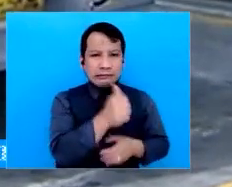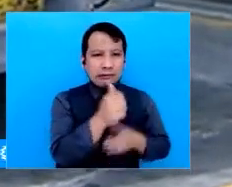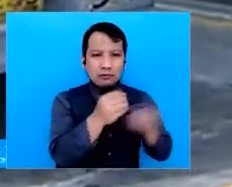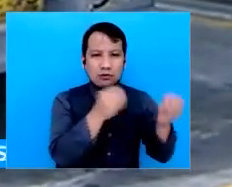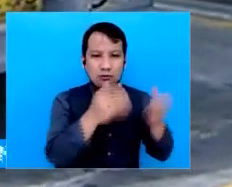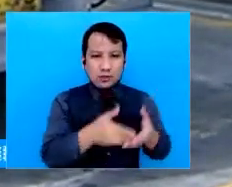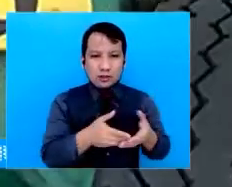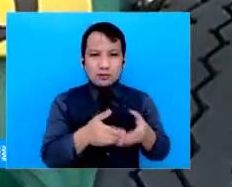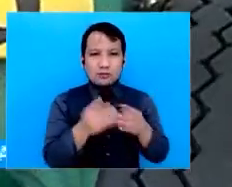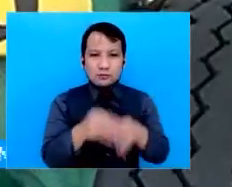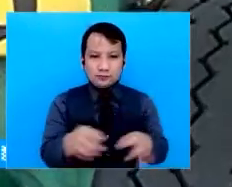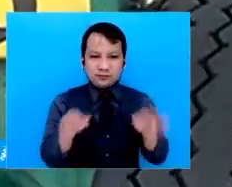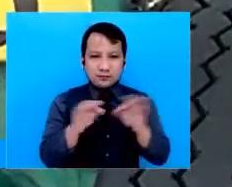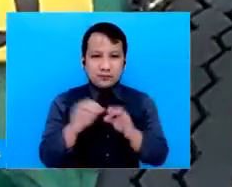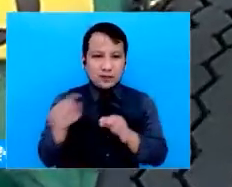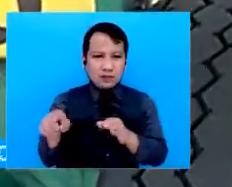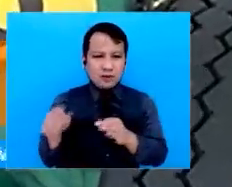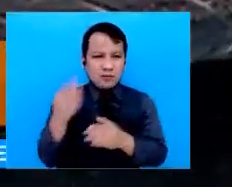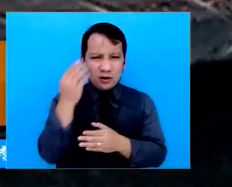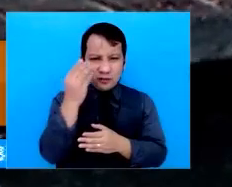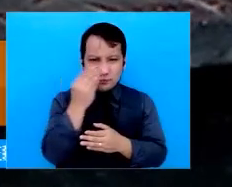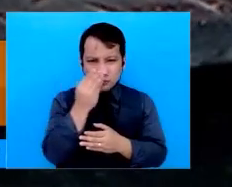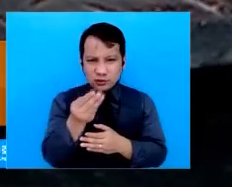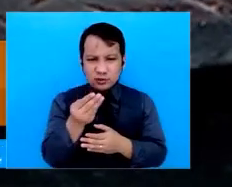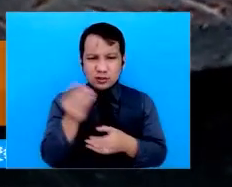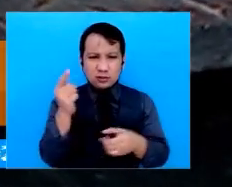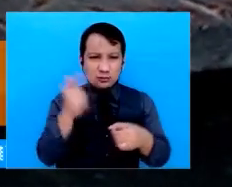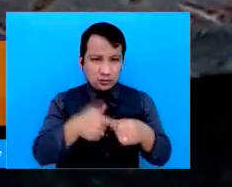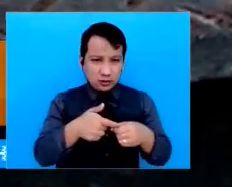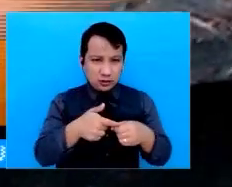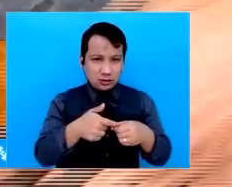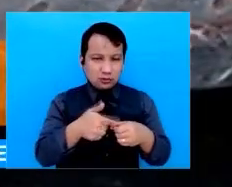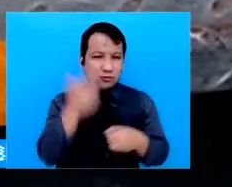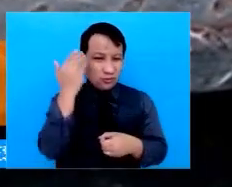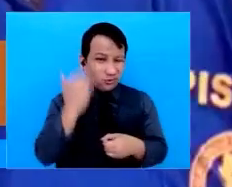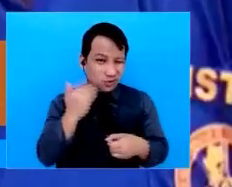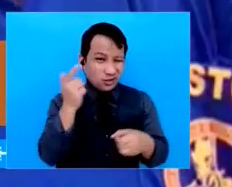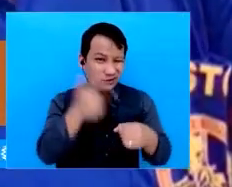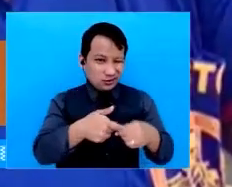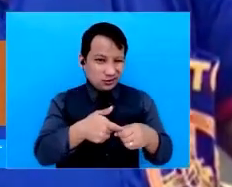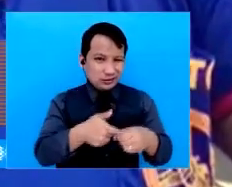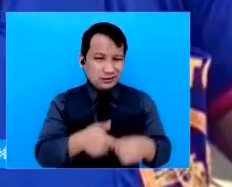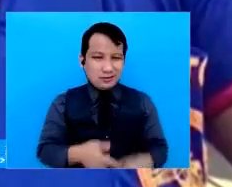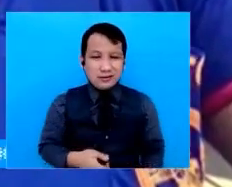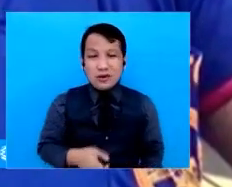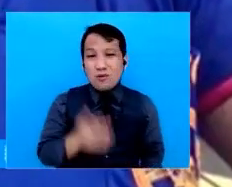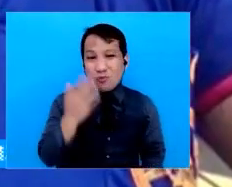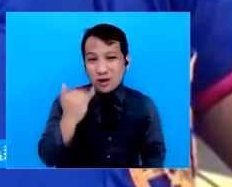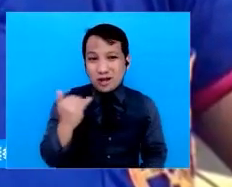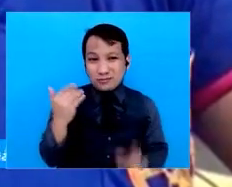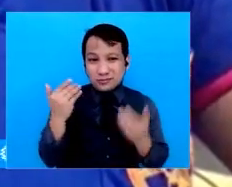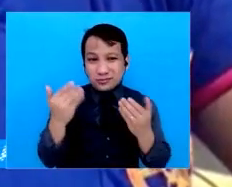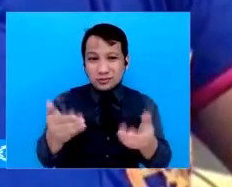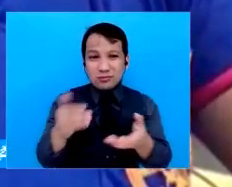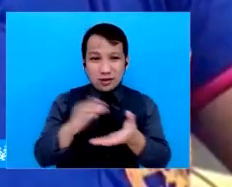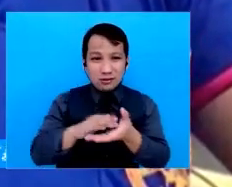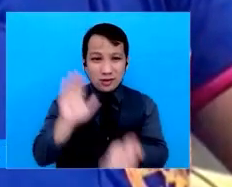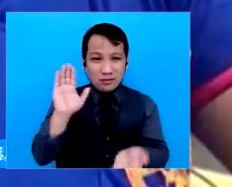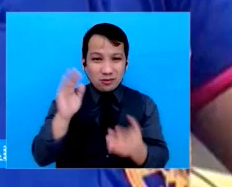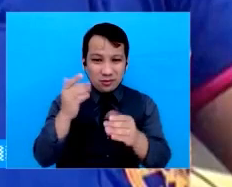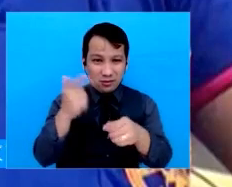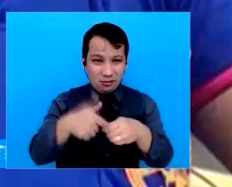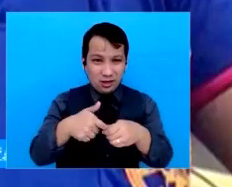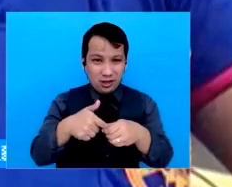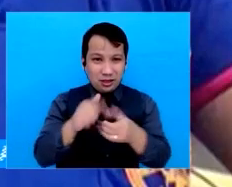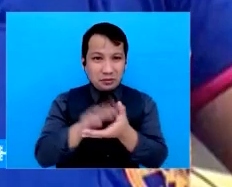tutuusin din daw, kakarampot lang ang ibinigay na fuel subsidy. Hindi sasapat, ano, lalo na kung tuloy-tuloy naman tumataas po yung presyo ng